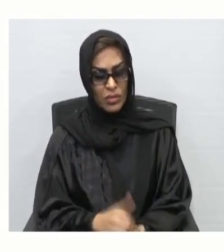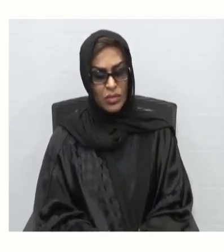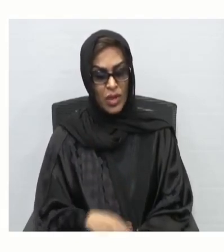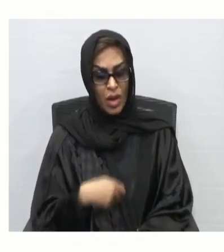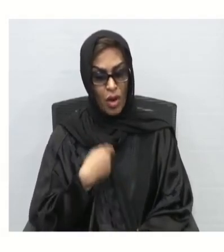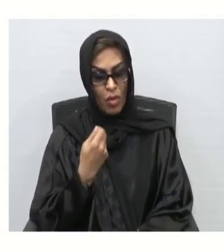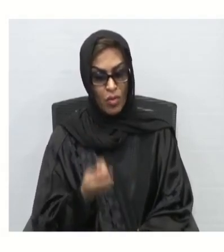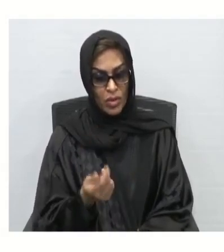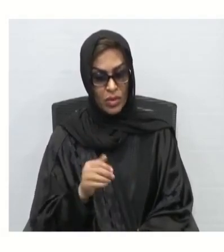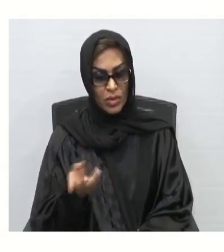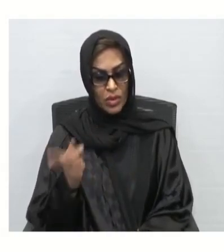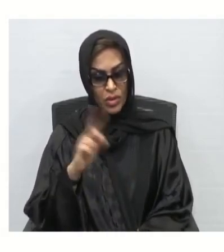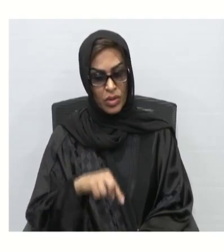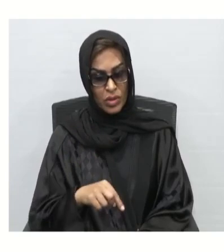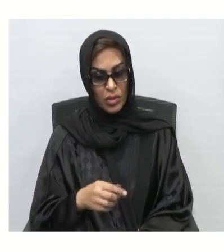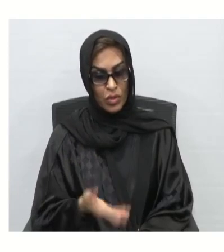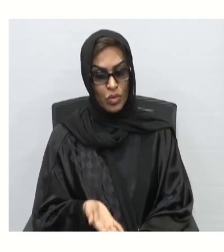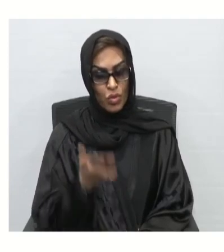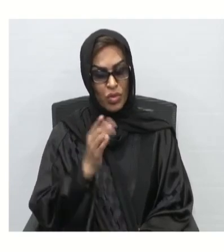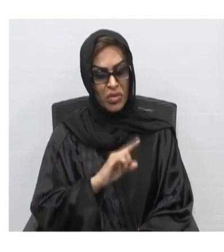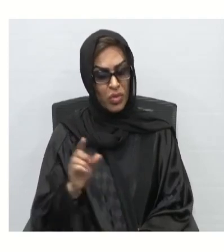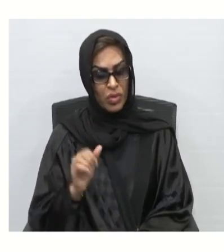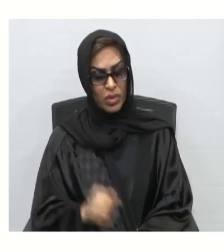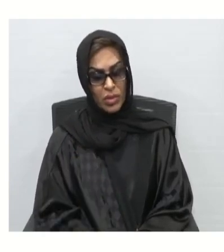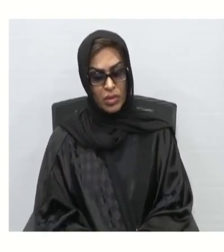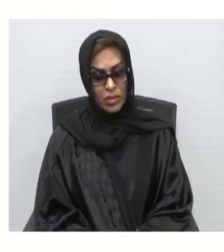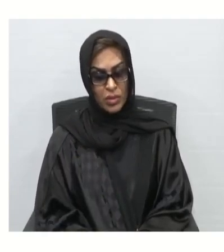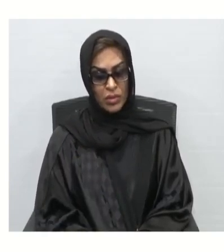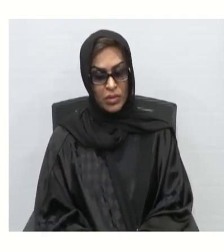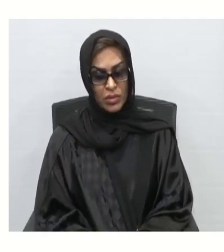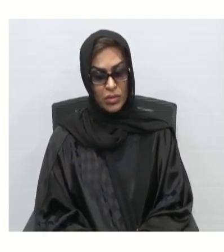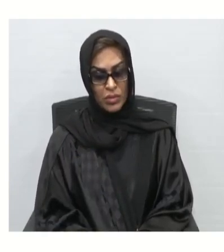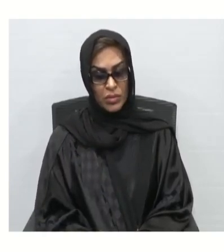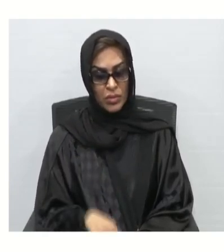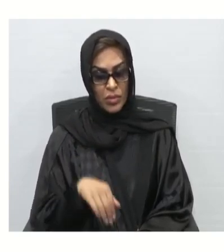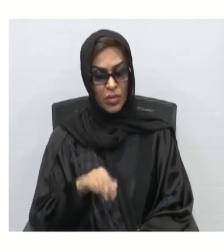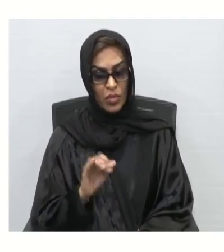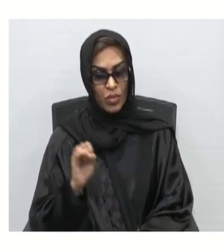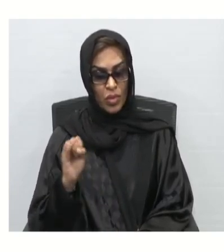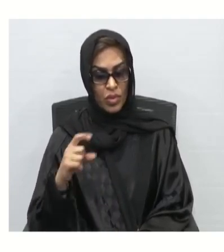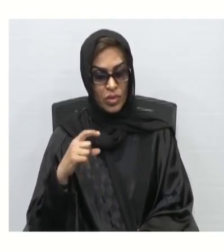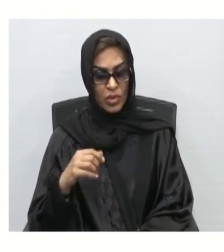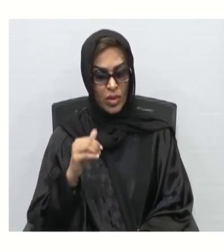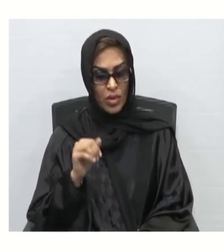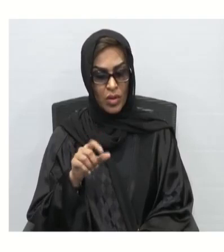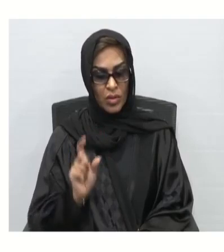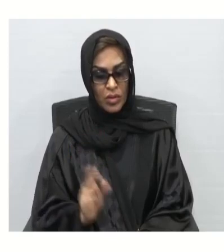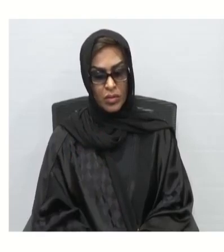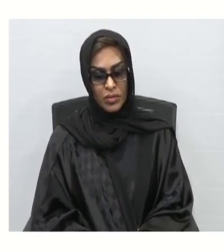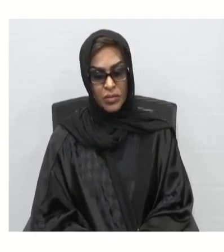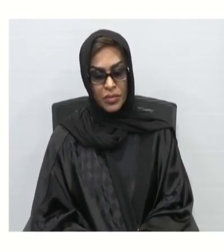المسرف العكس من ذلك يشتري كل ما يريد سواء كان بحاجته او دون